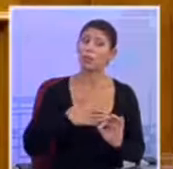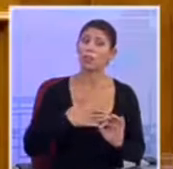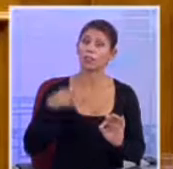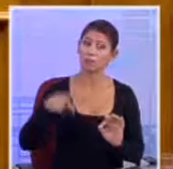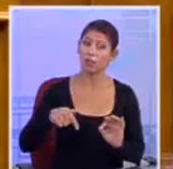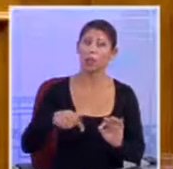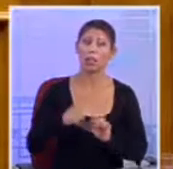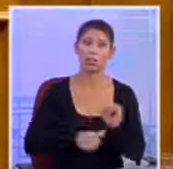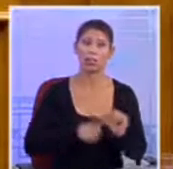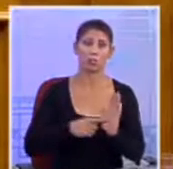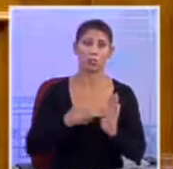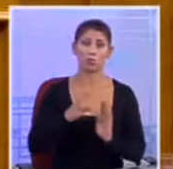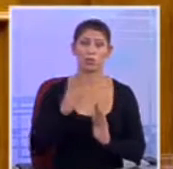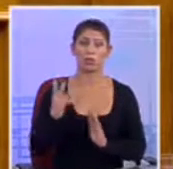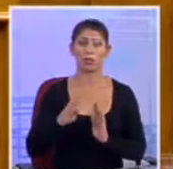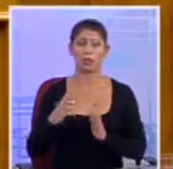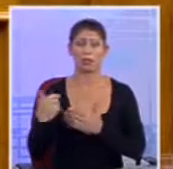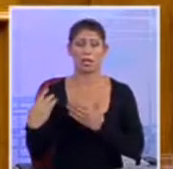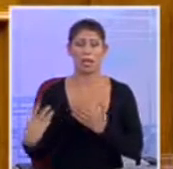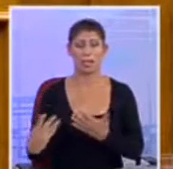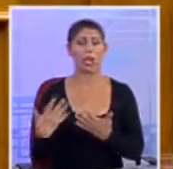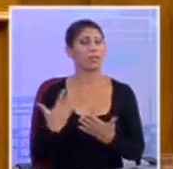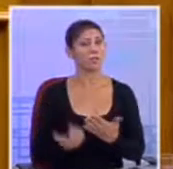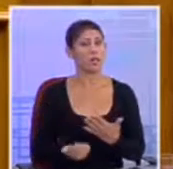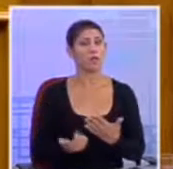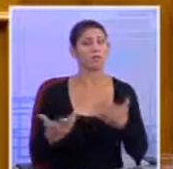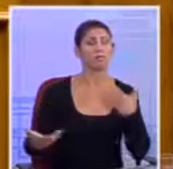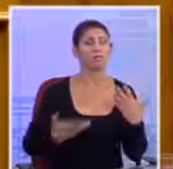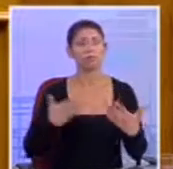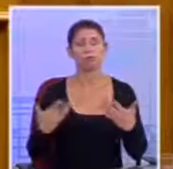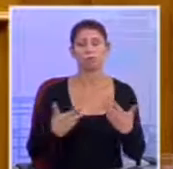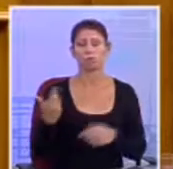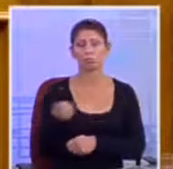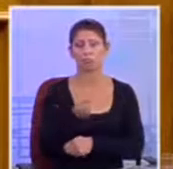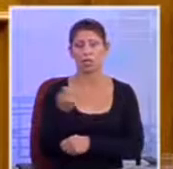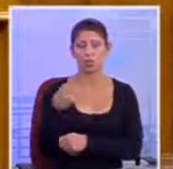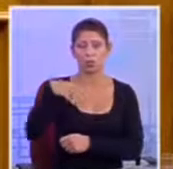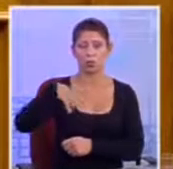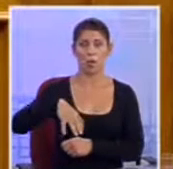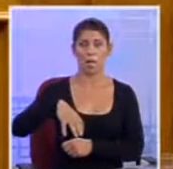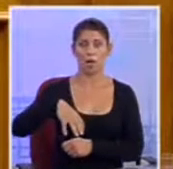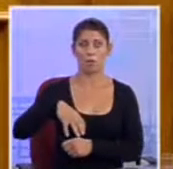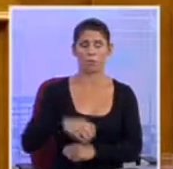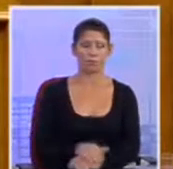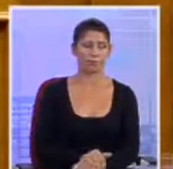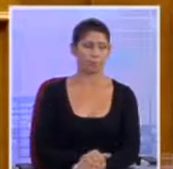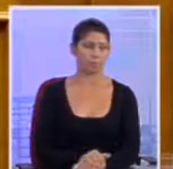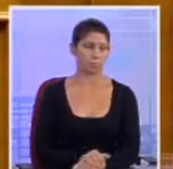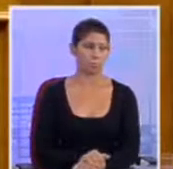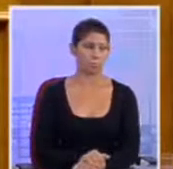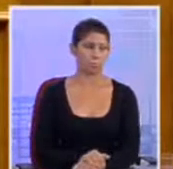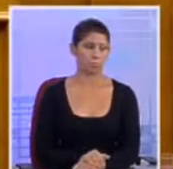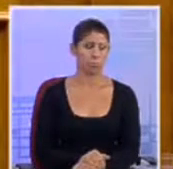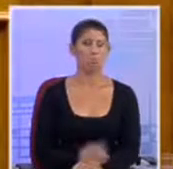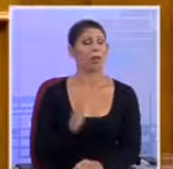η αλλαγή του νόμου 42-49, ώστε να έχουμε σύγχρονο πυροσβεστικό σώμα και έτσι ώστε